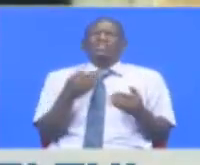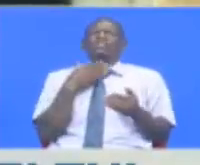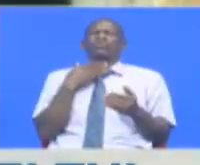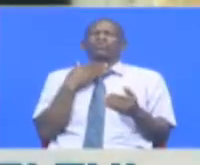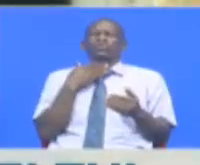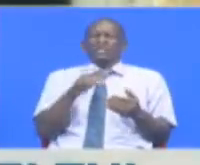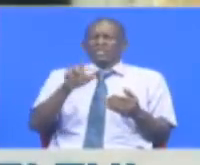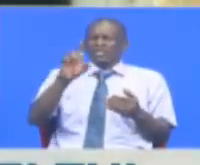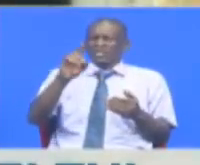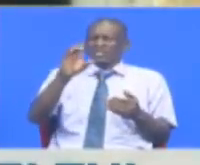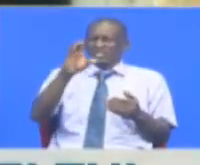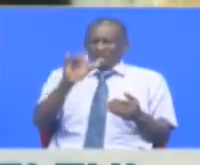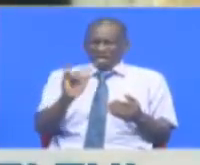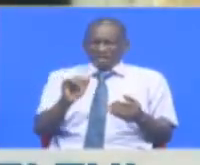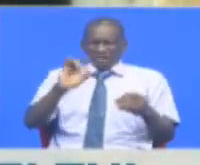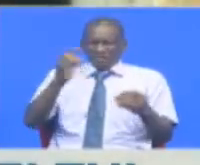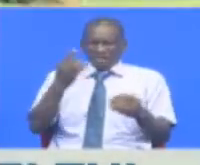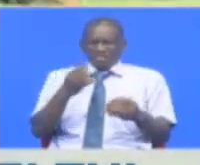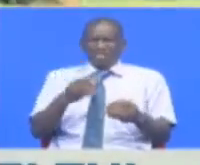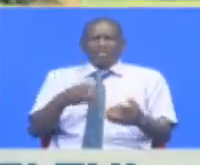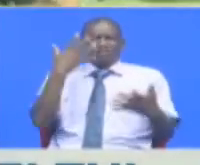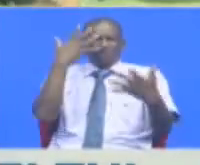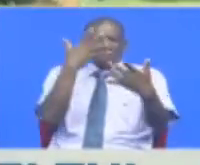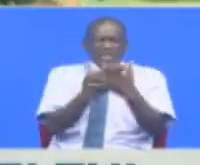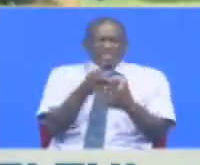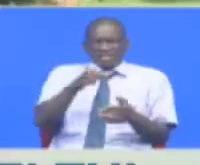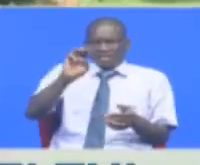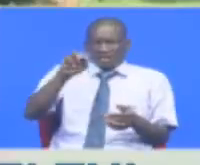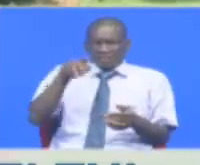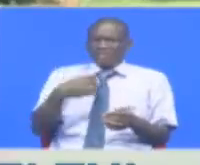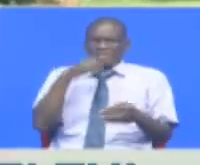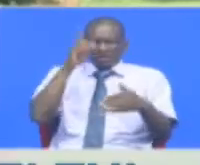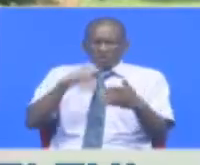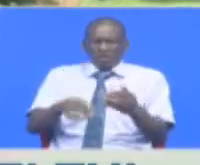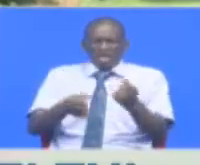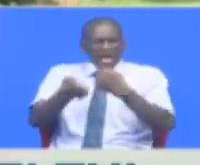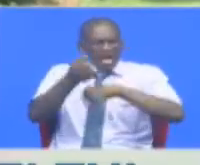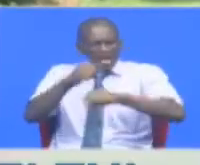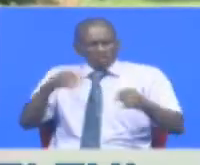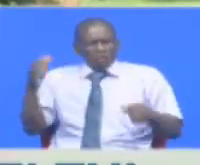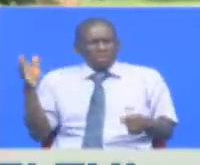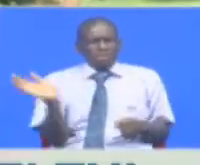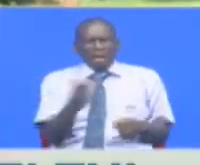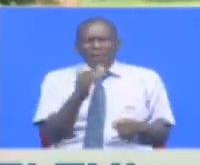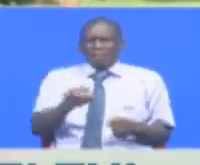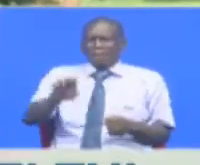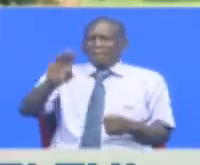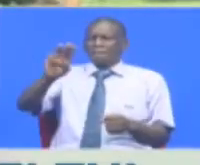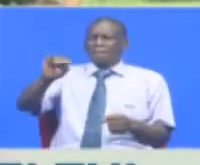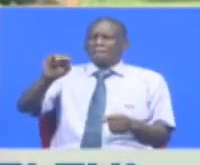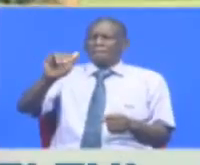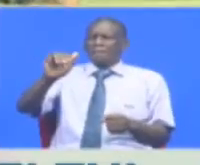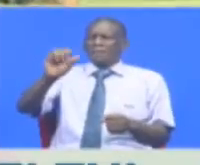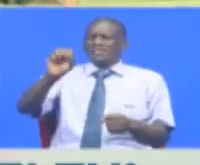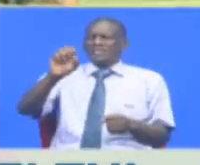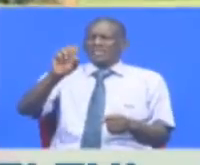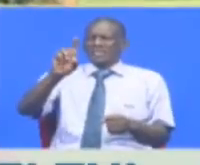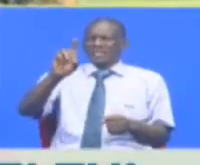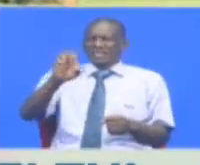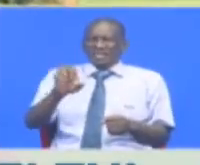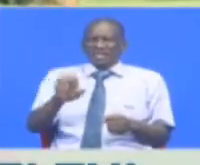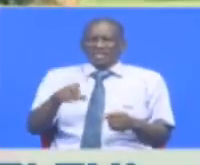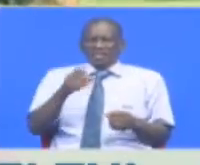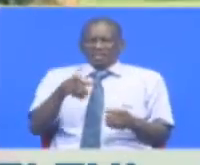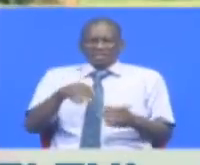ya DCI kumfikisha mahakamani mbunge huyo, wakisema kitendo cha kumzaba kofi Masinde ni udhalili tu kwa